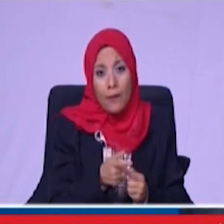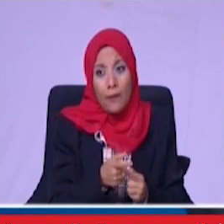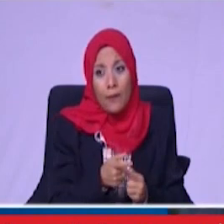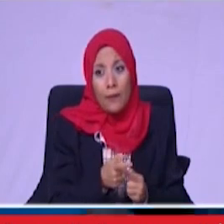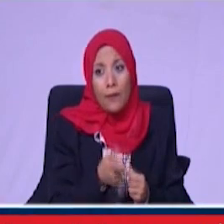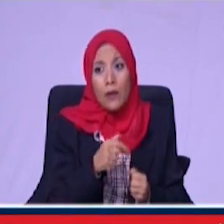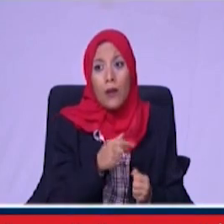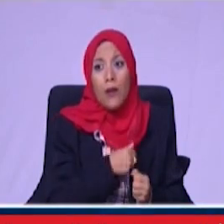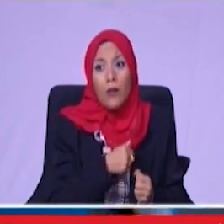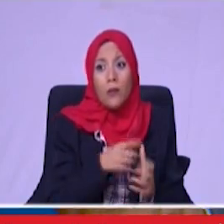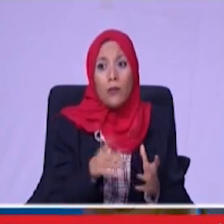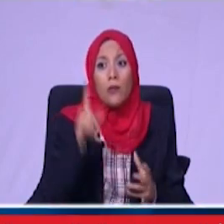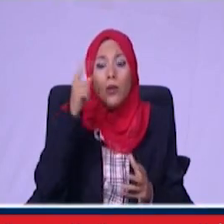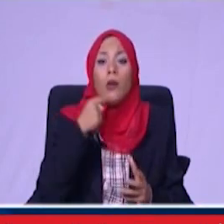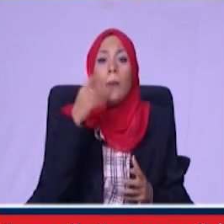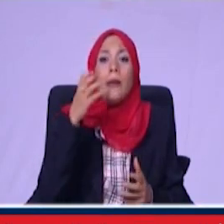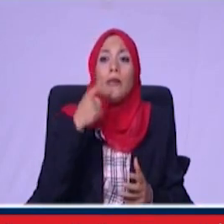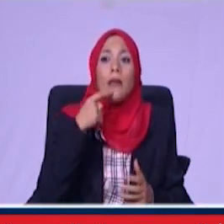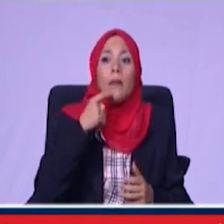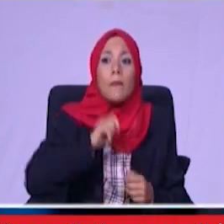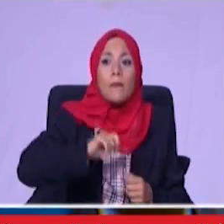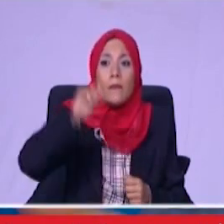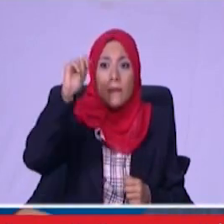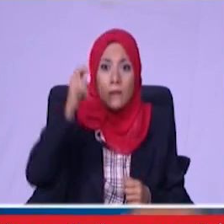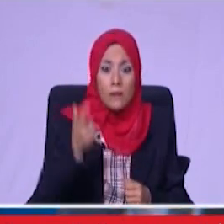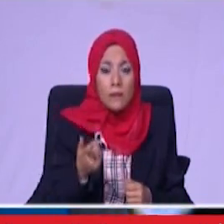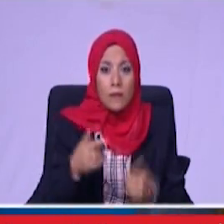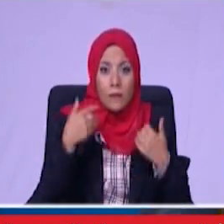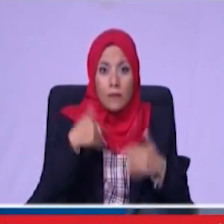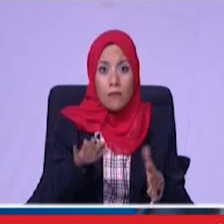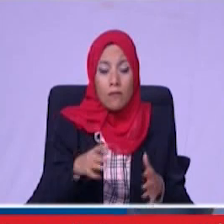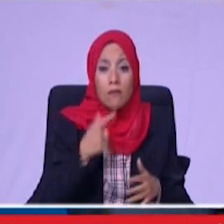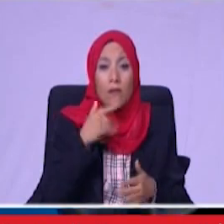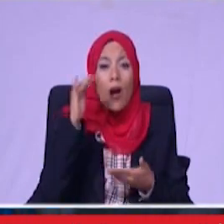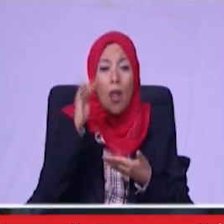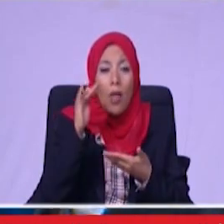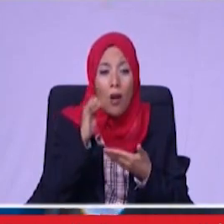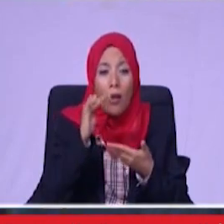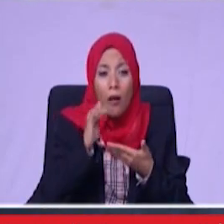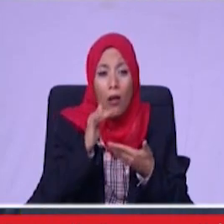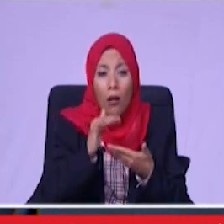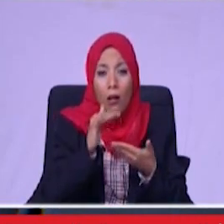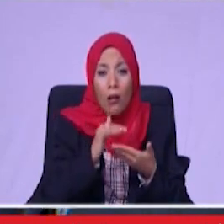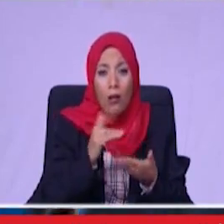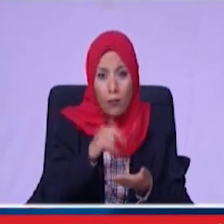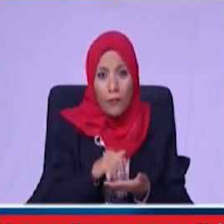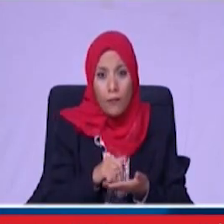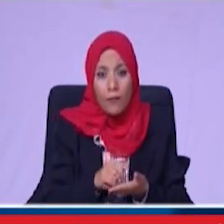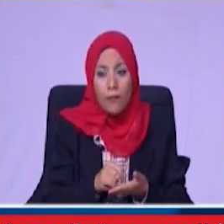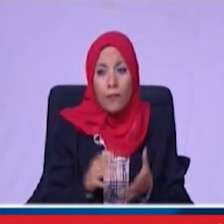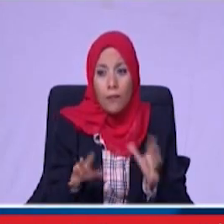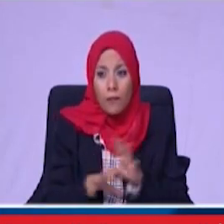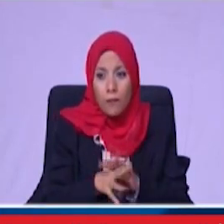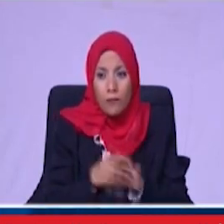تعلق قلب الاب بالابن اللي عنده 40 سنه اللي مسافر بيقولوا عشر سنين اقلت بداوا يستغنوا وبدا كمان المصالح